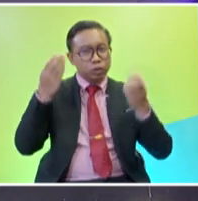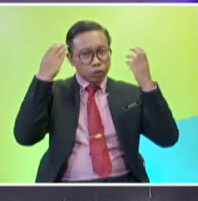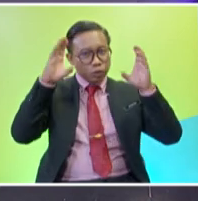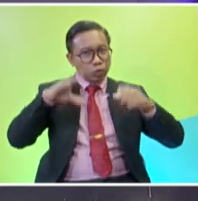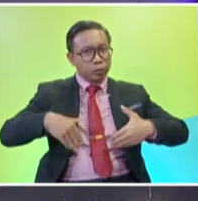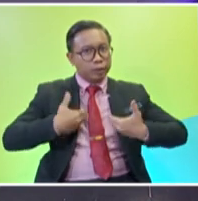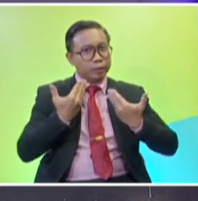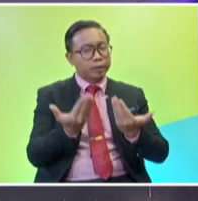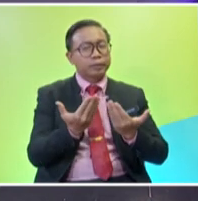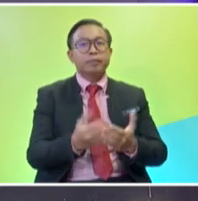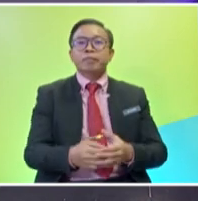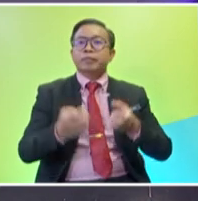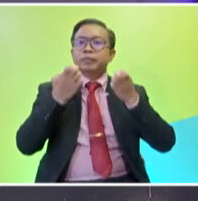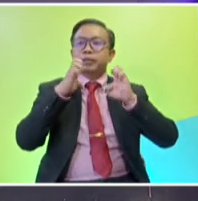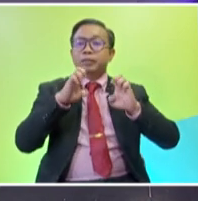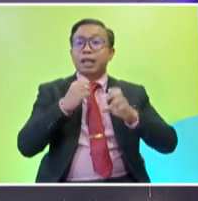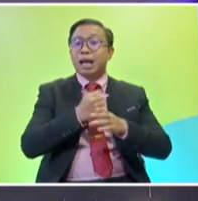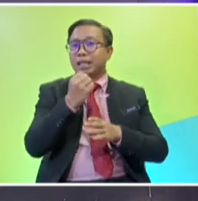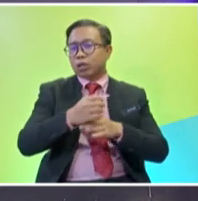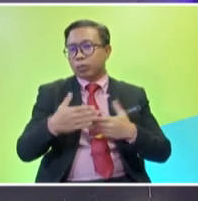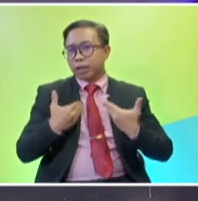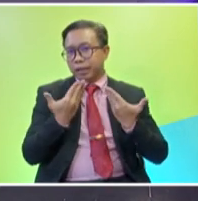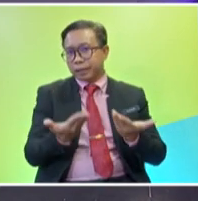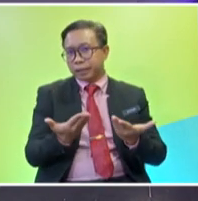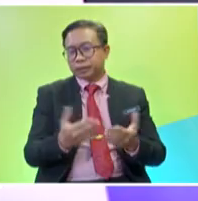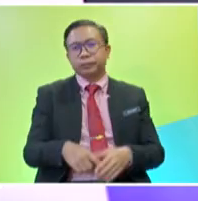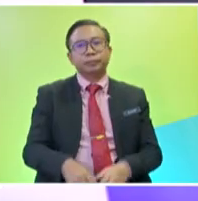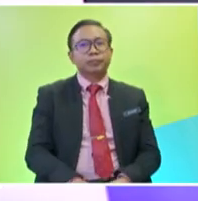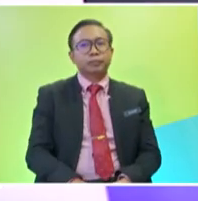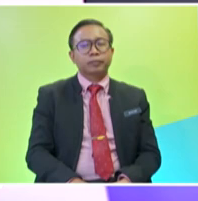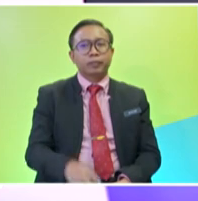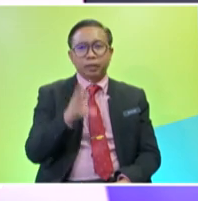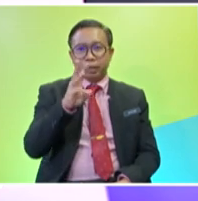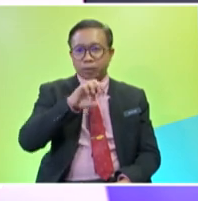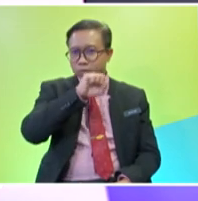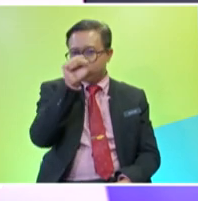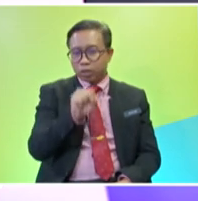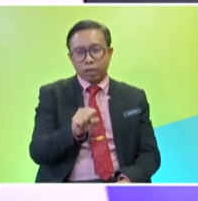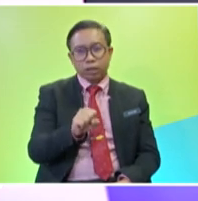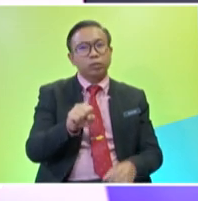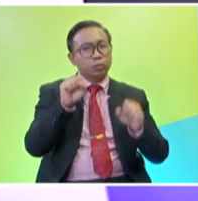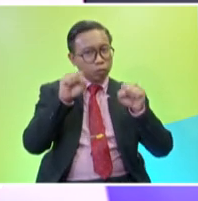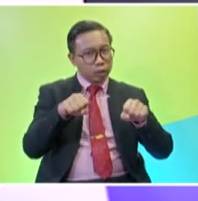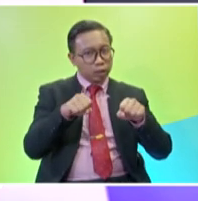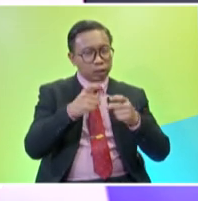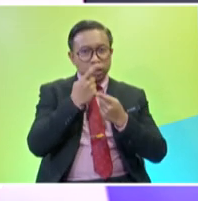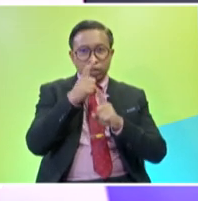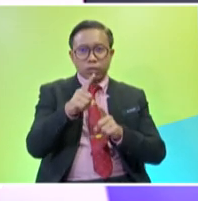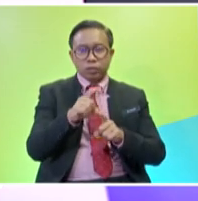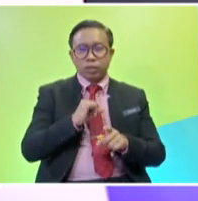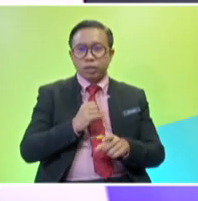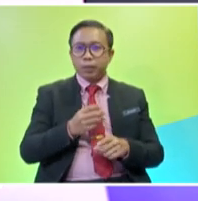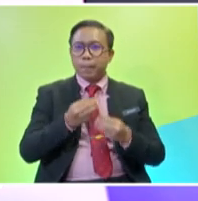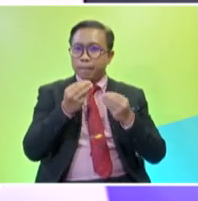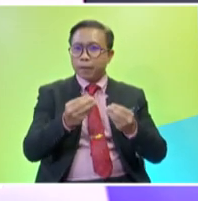memuaskan ke Cemerlang atau bagaimana Oke untuk kita kali ini enam soal lain berjaya Jawa hmm jadi saya bagi